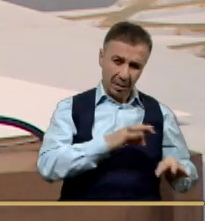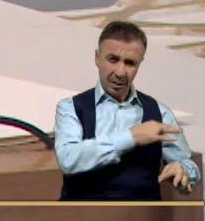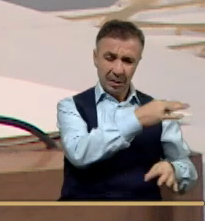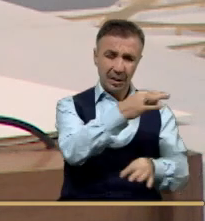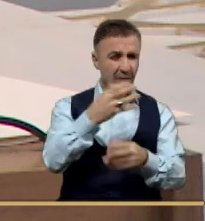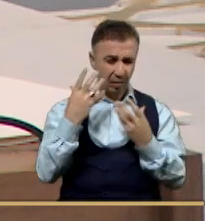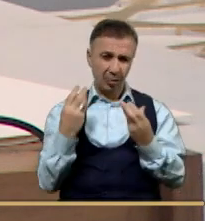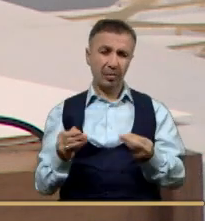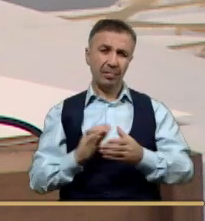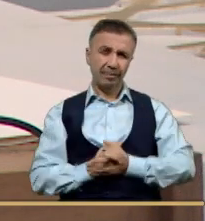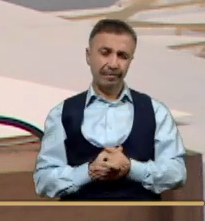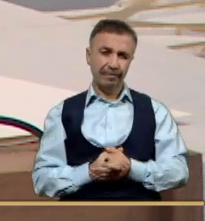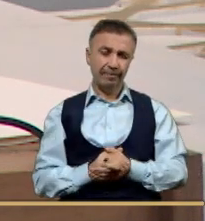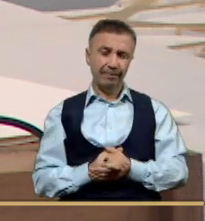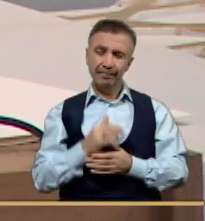Ve maalesef